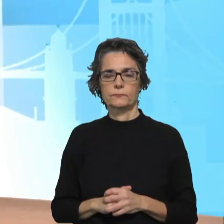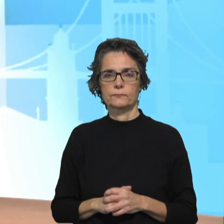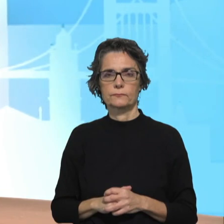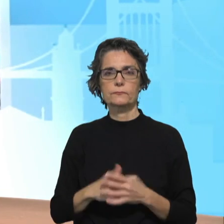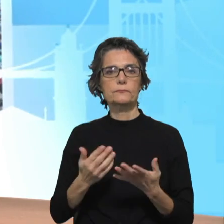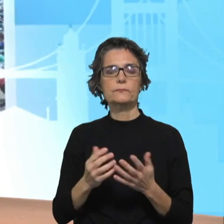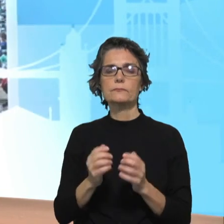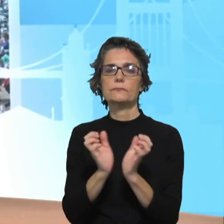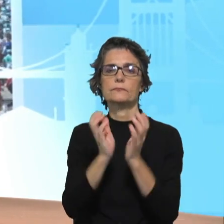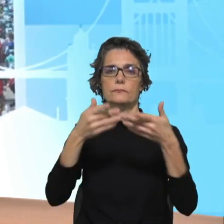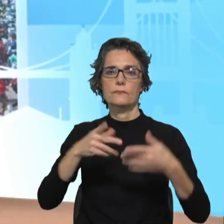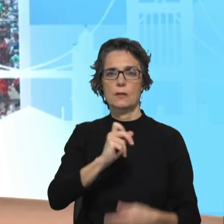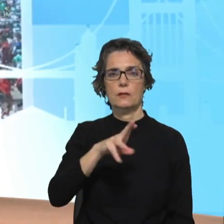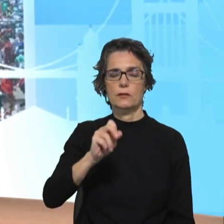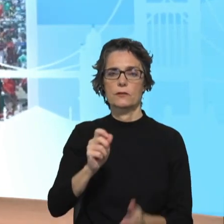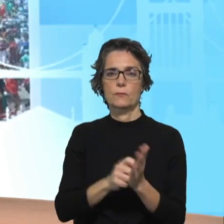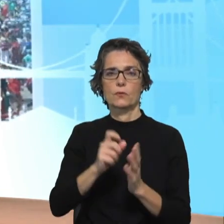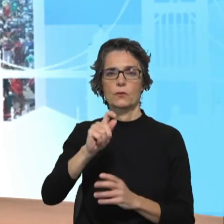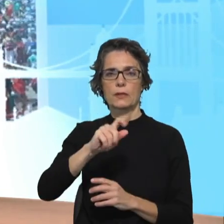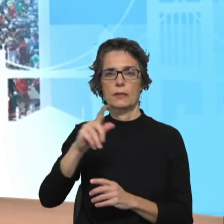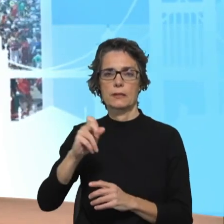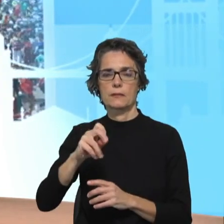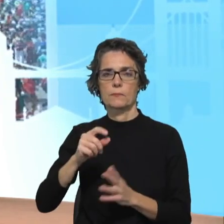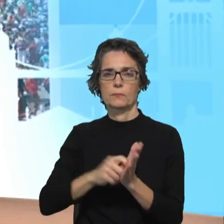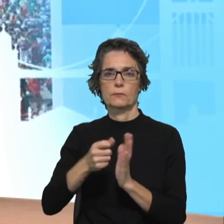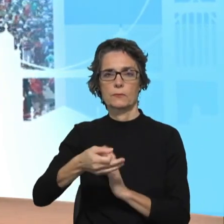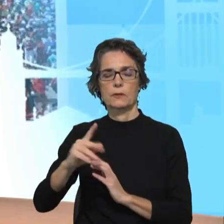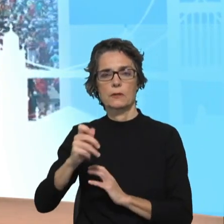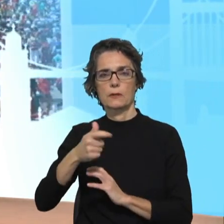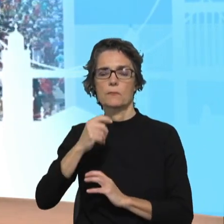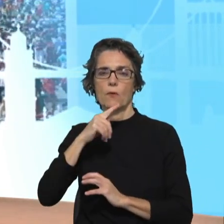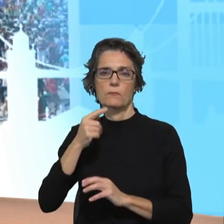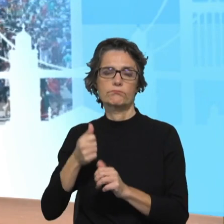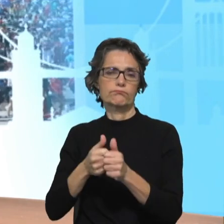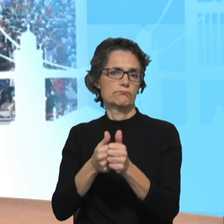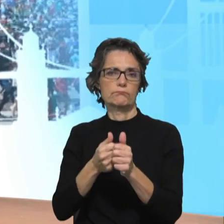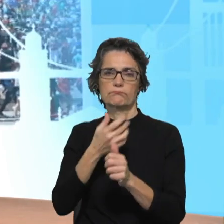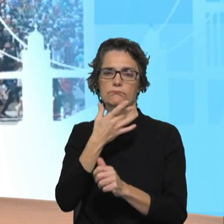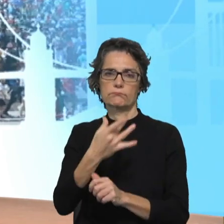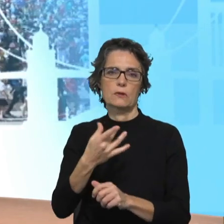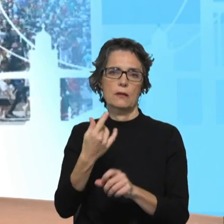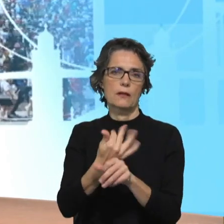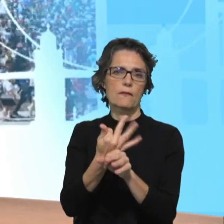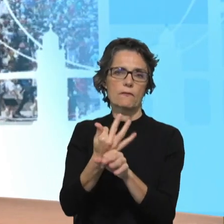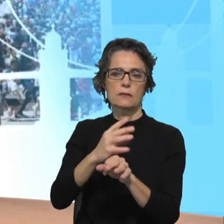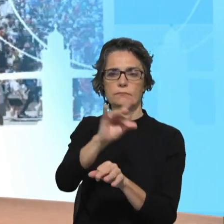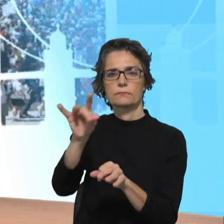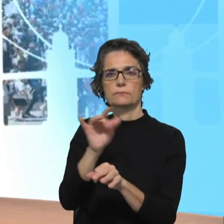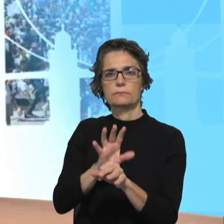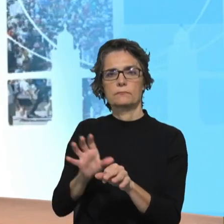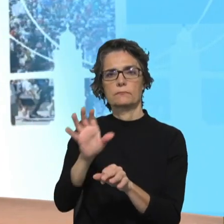Em agência.eclésia.pt acompanha a informação sobre as celebrações do Natal nas várias regiões de